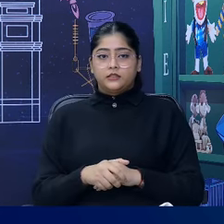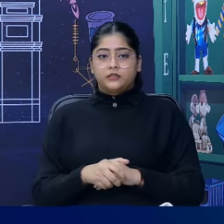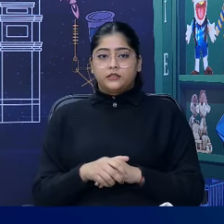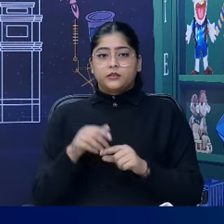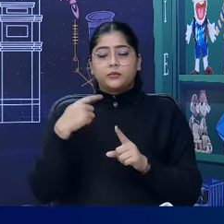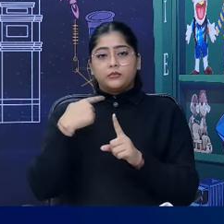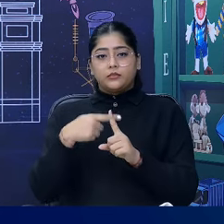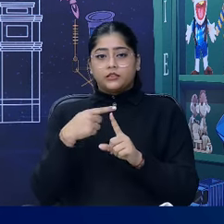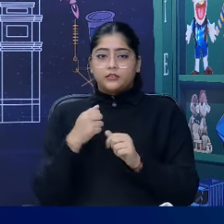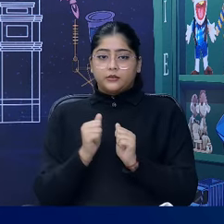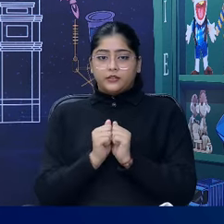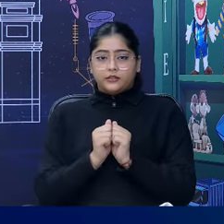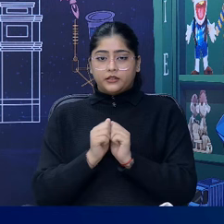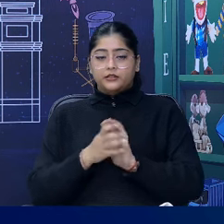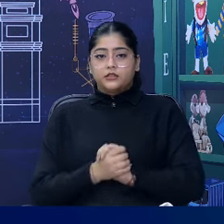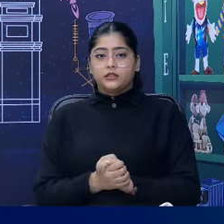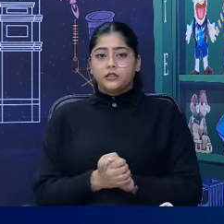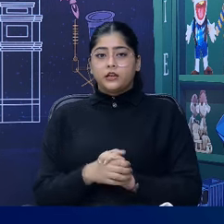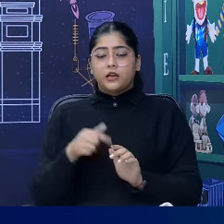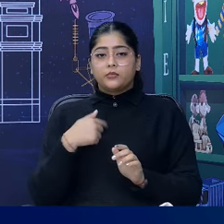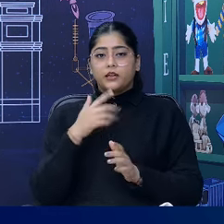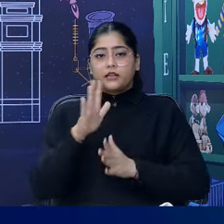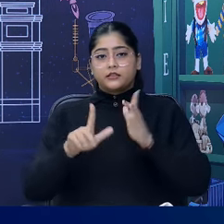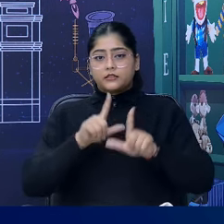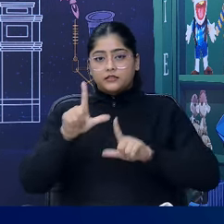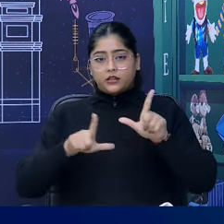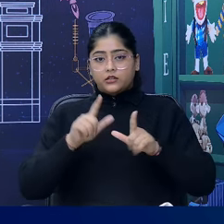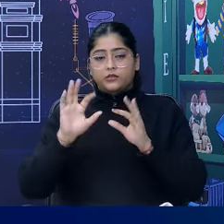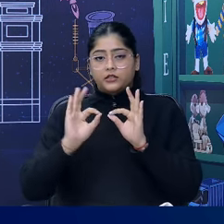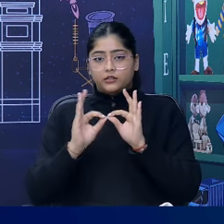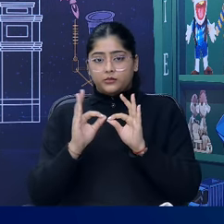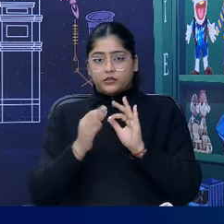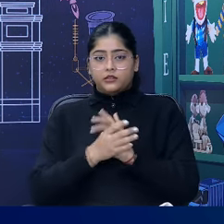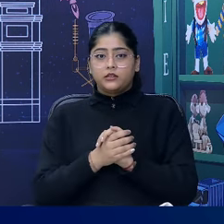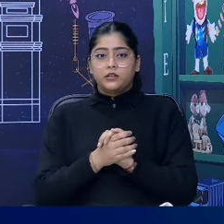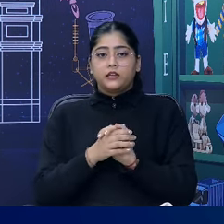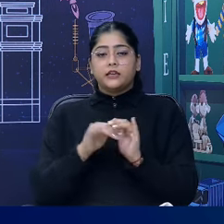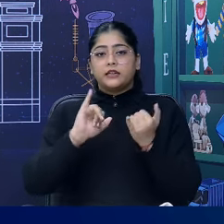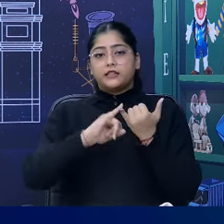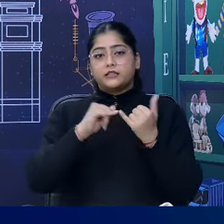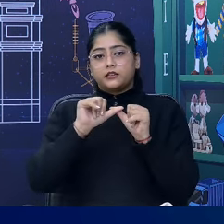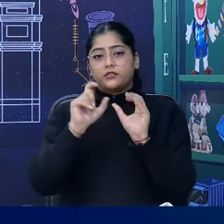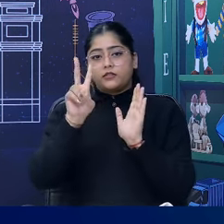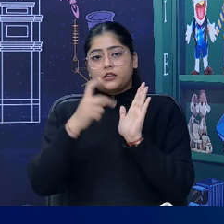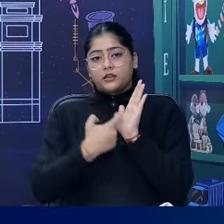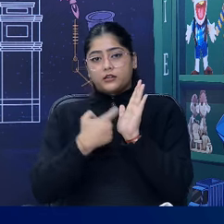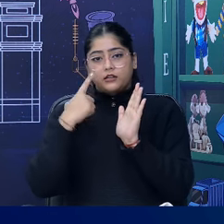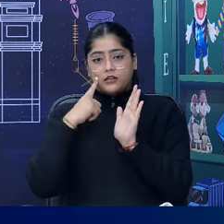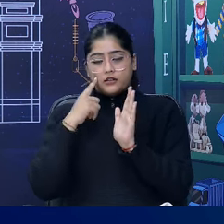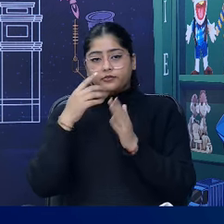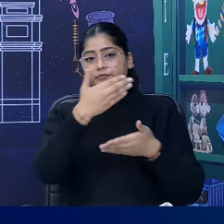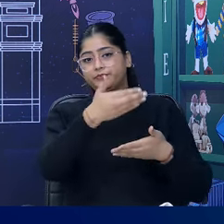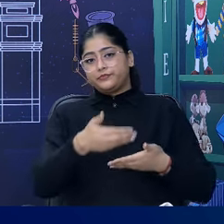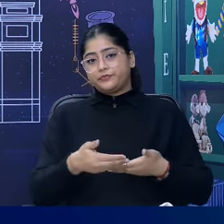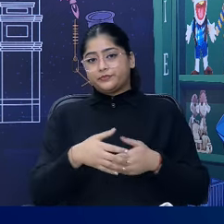और साथ हैं हमारी इंडियन साइन लैंग्वेज की इंटरप्रेटर मिस सावी रोहिला, आपका भी स्वागत